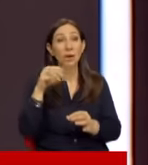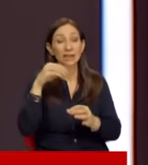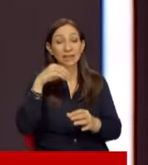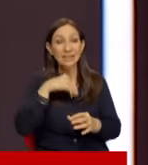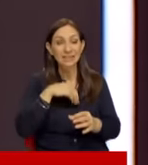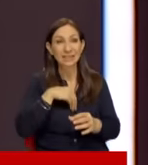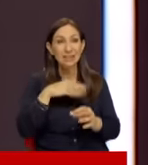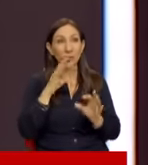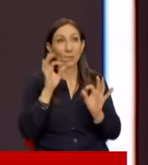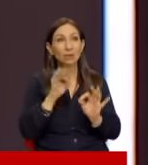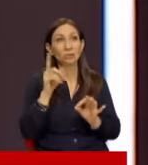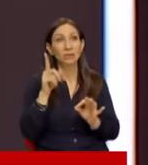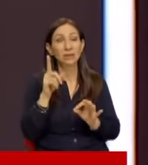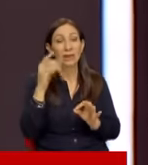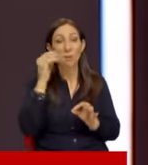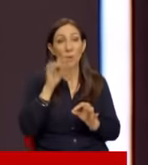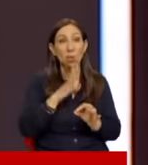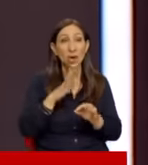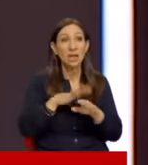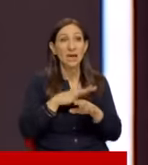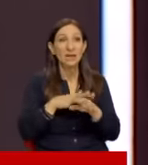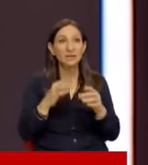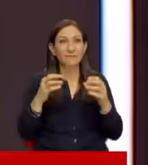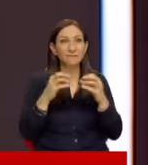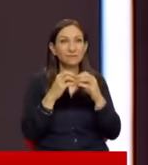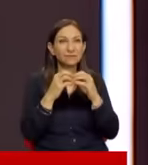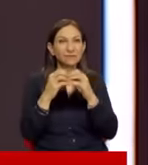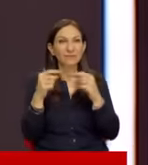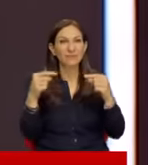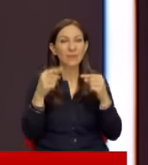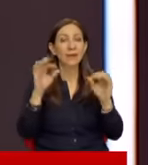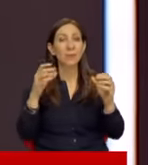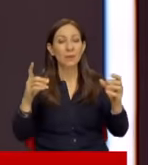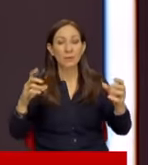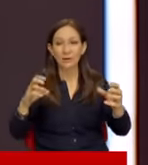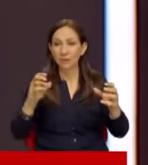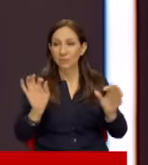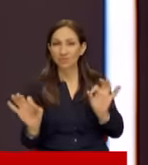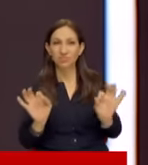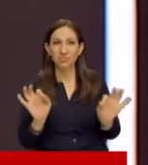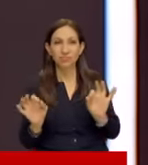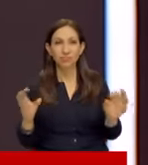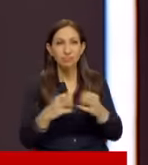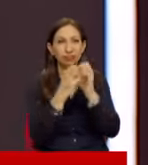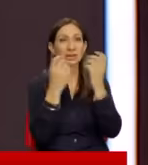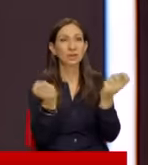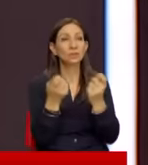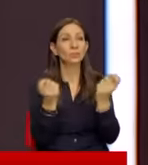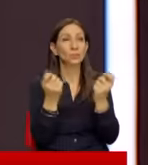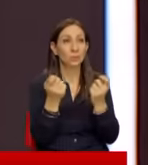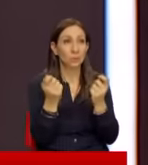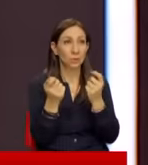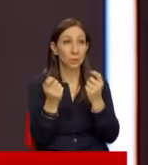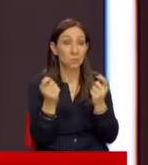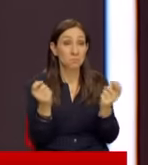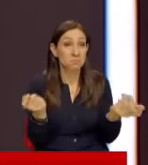içgüdüsel olarak şey başlamış. İmamoğlu'yla Yavaş'ı didiştirme, birbirine düşürme şeyi, dili. Zaten onlar şimdi birbirine girecek